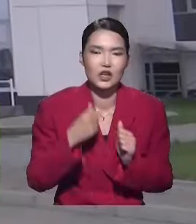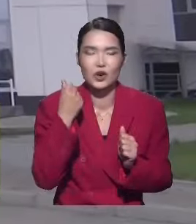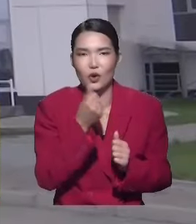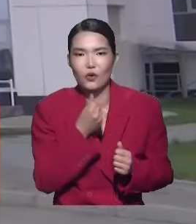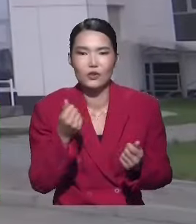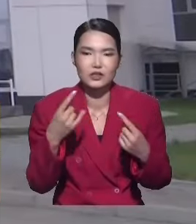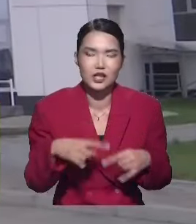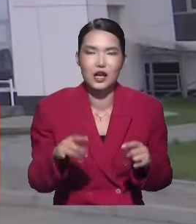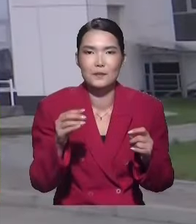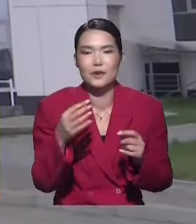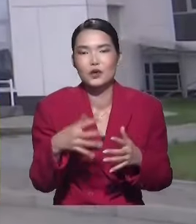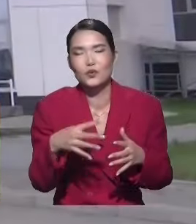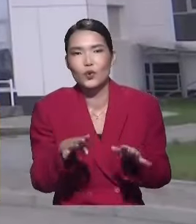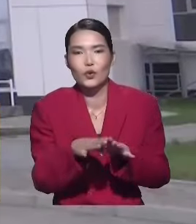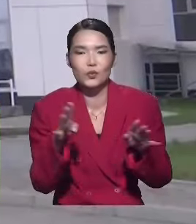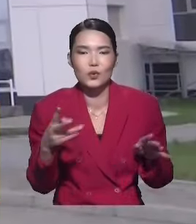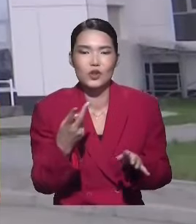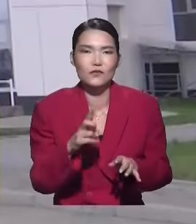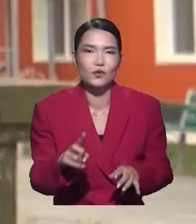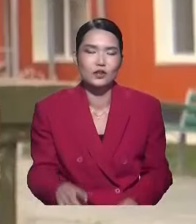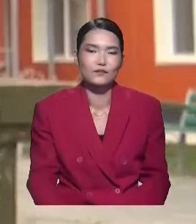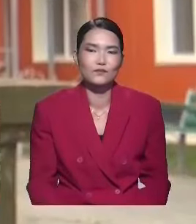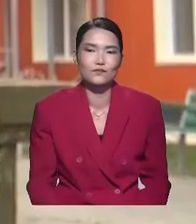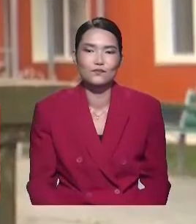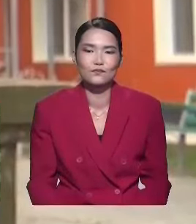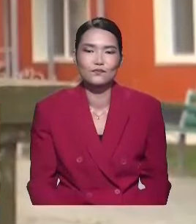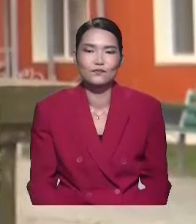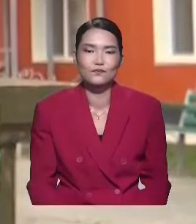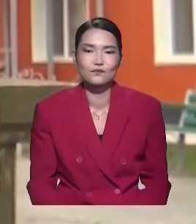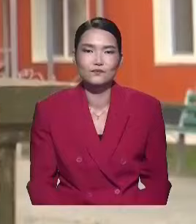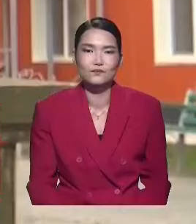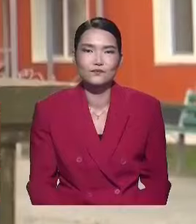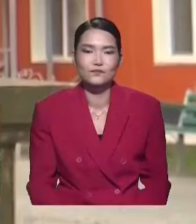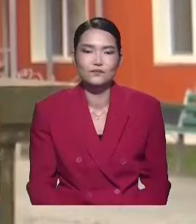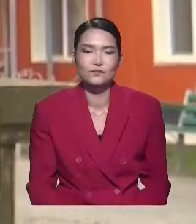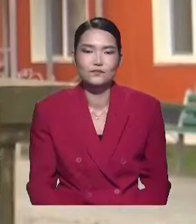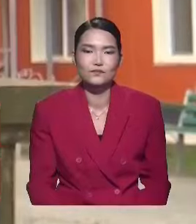свет до 40 пар двойняшек. Ольга Литвина, Нуркен Жалмухан, Астана Таймс, Актобе.